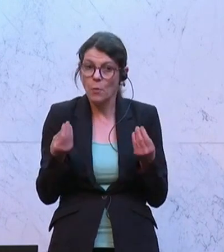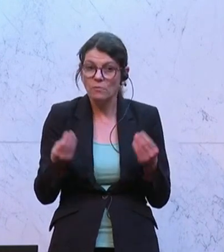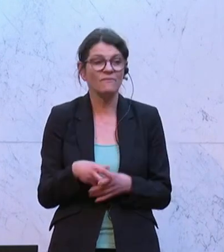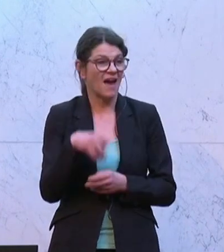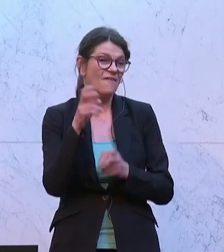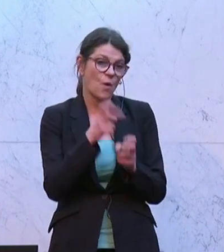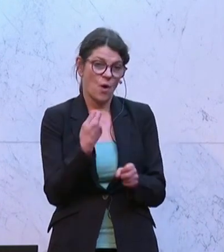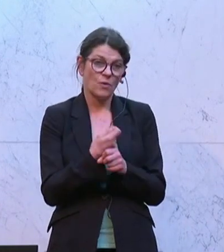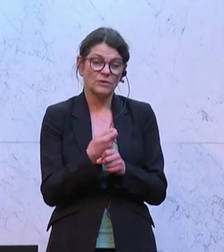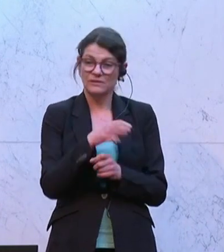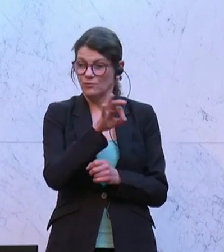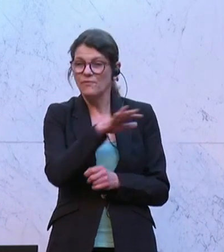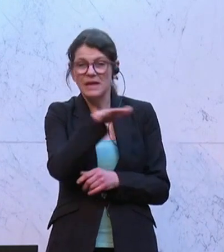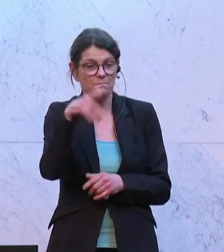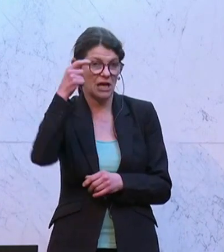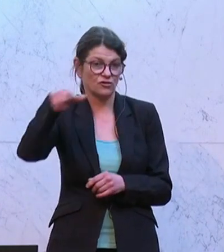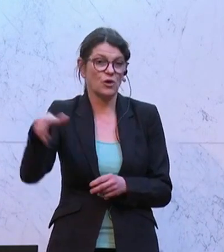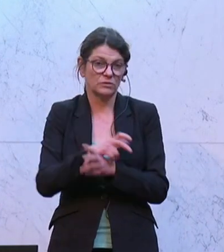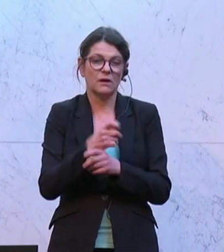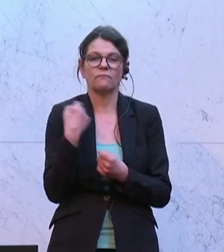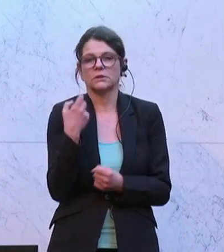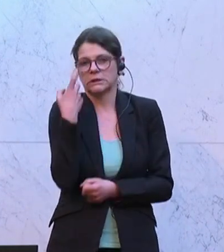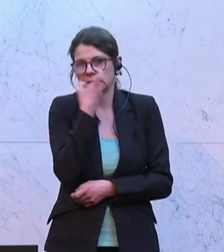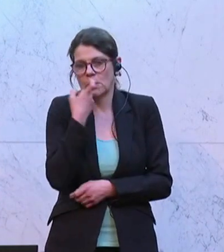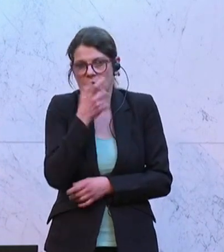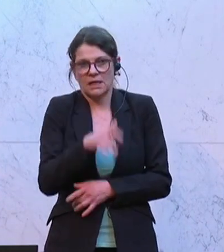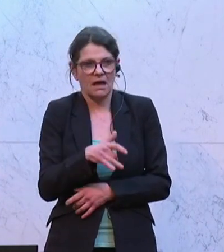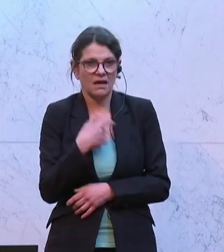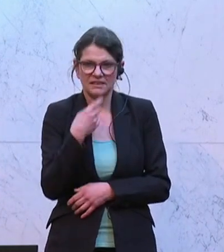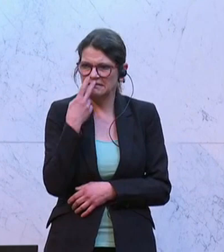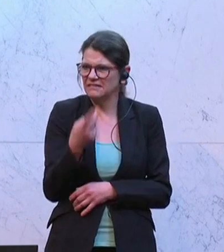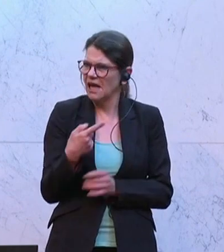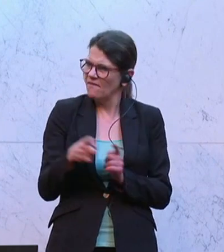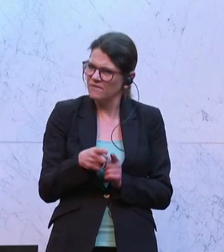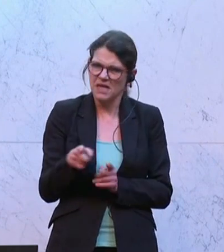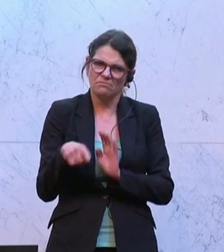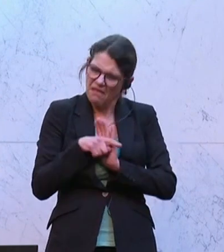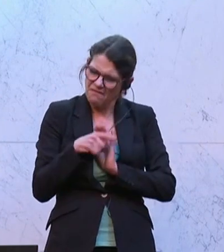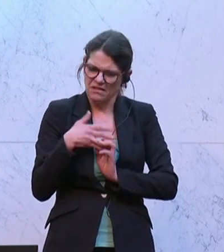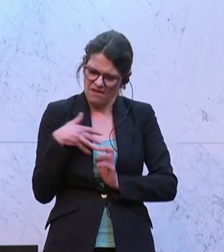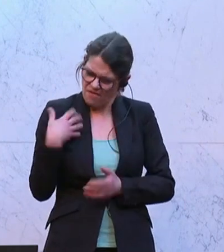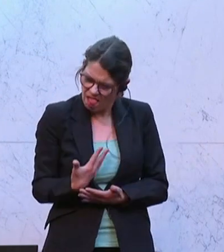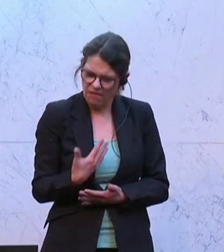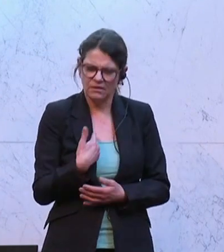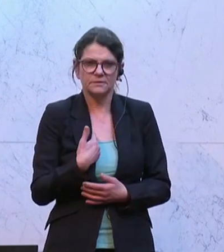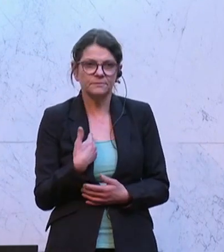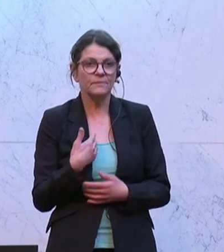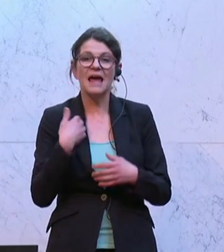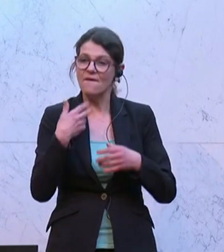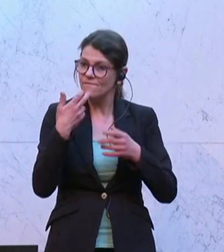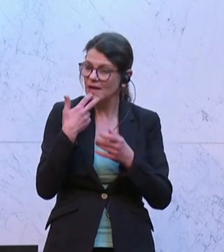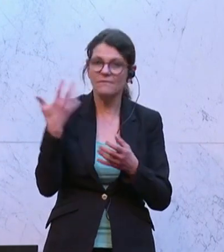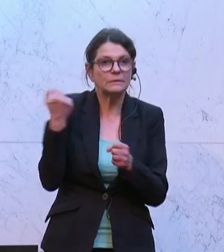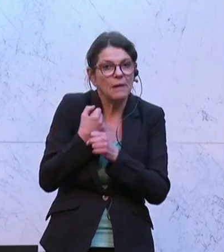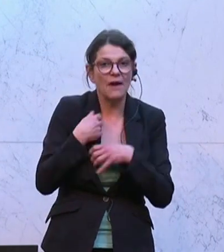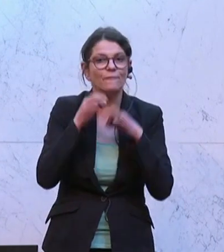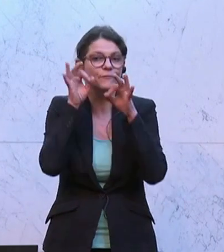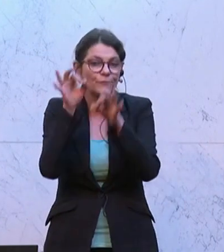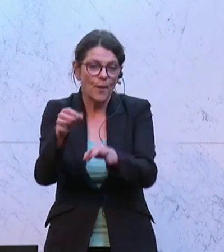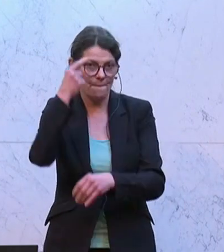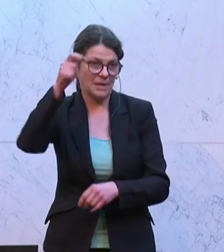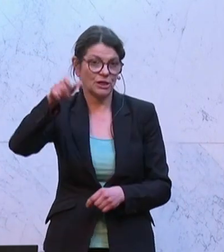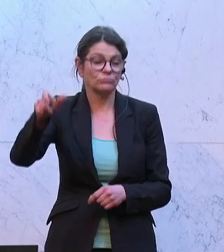große Sorgen. Und wir Grüne sehen das, wir sehen den Unmut und wir handeln, um die Menschen nachhaltig zu